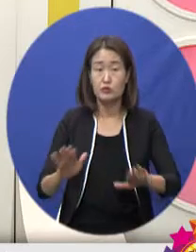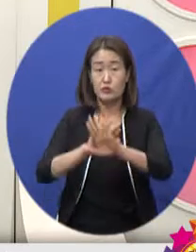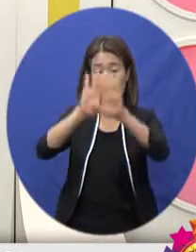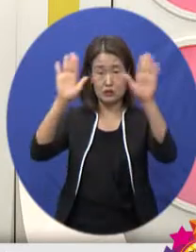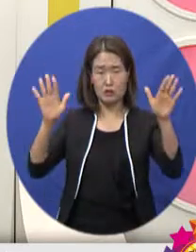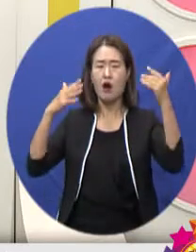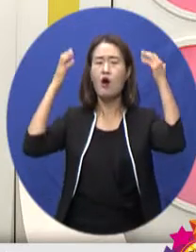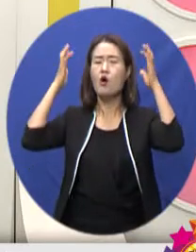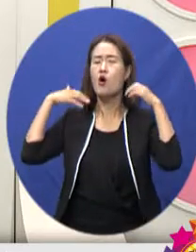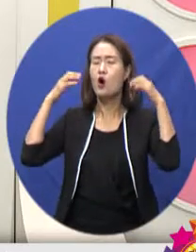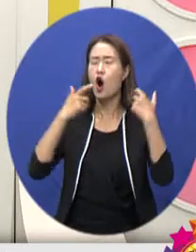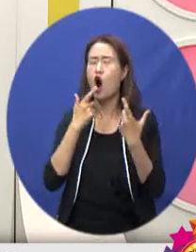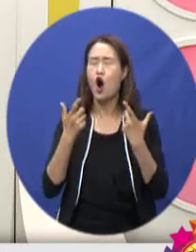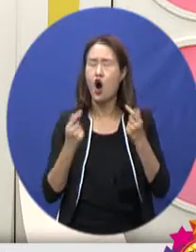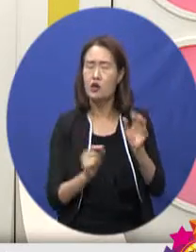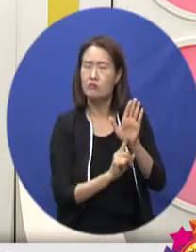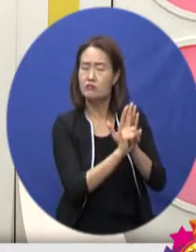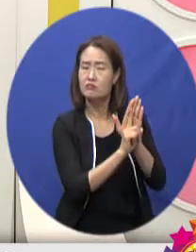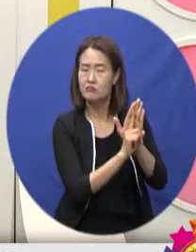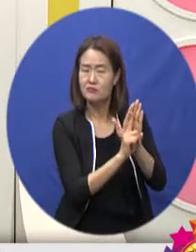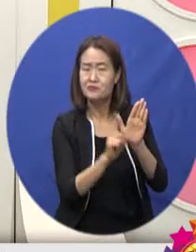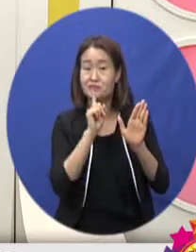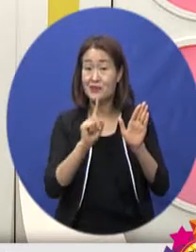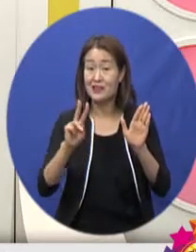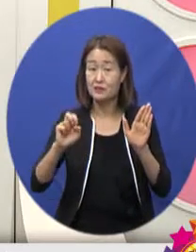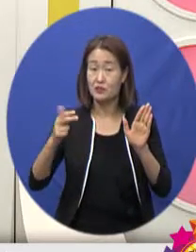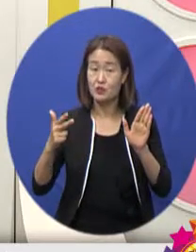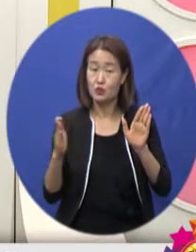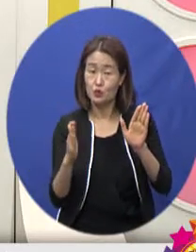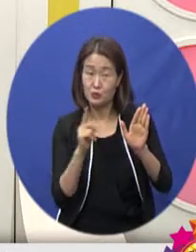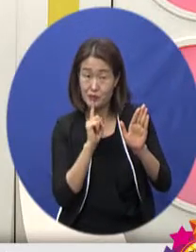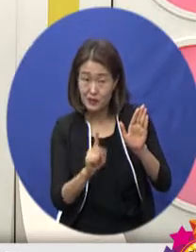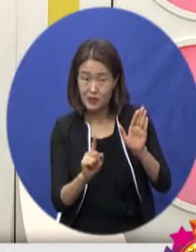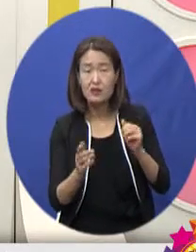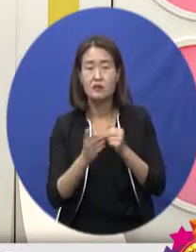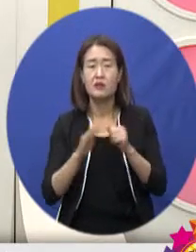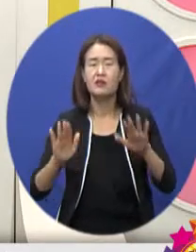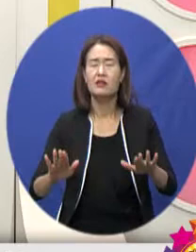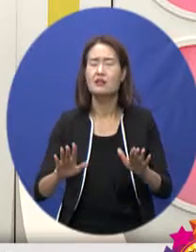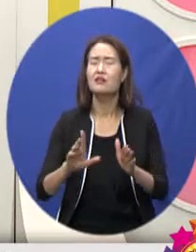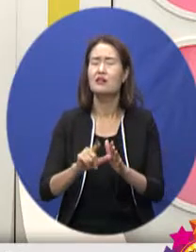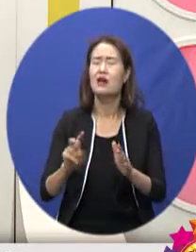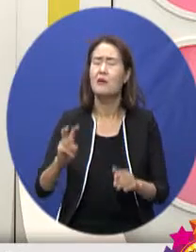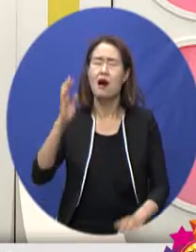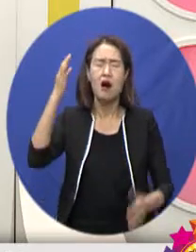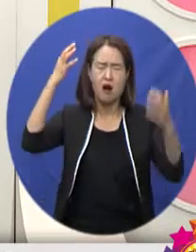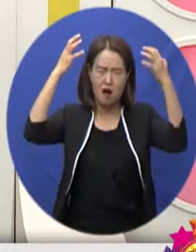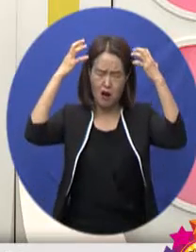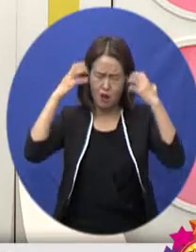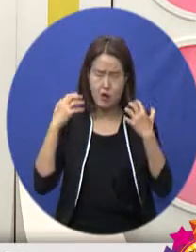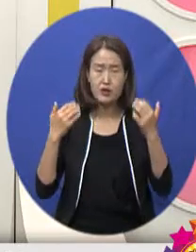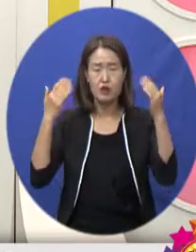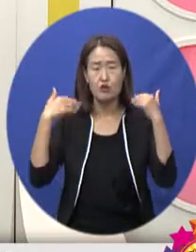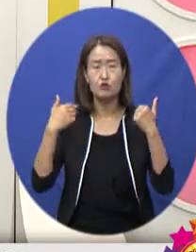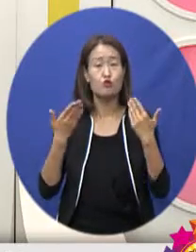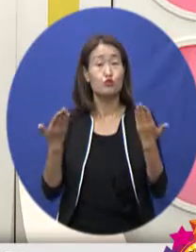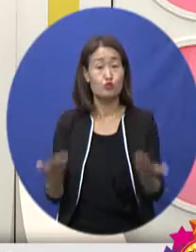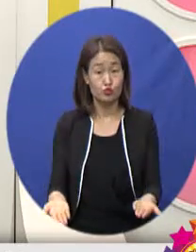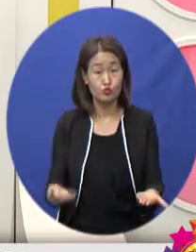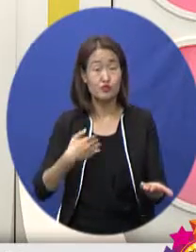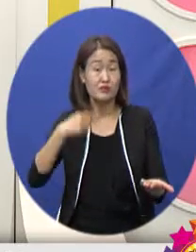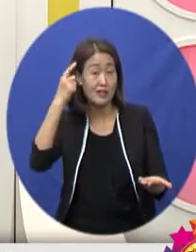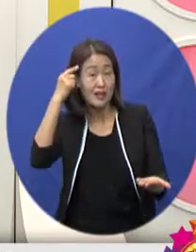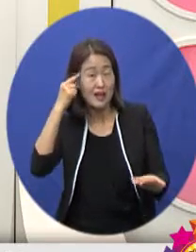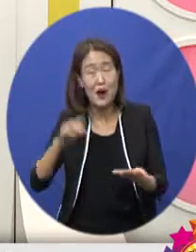낮에는 여름 그 온도가 됐어요, 날씨가. 네, 맞습니다. 막 이때쯤 되면은 덥기 때문에 이제 여름 휴가 계획 생각하시고